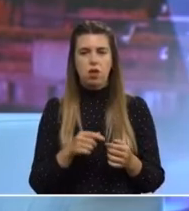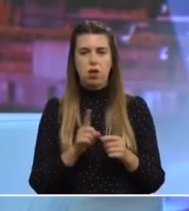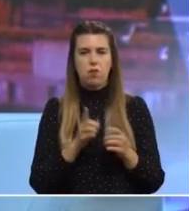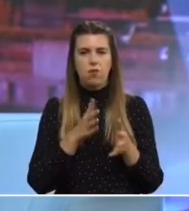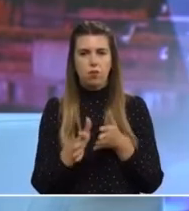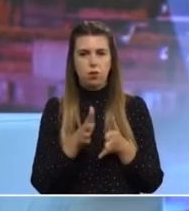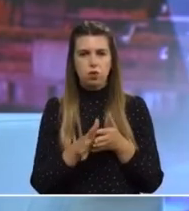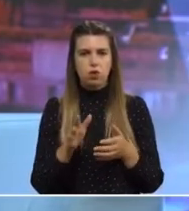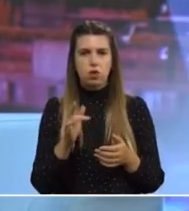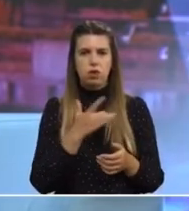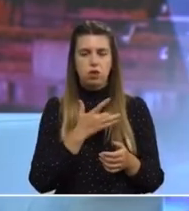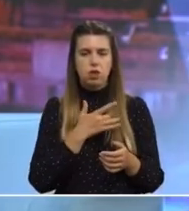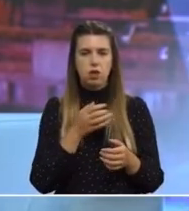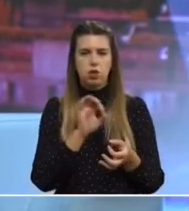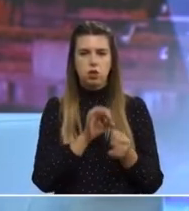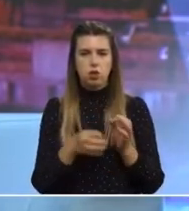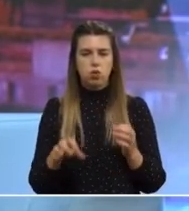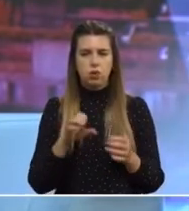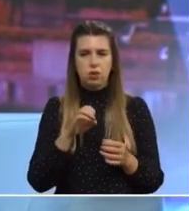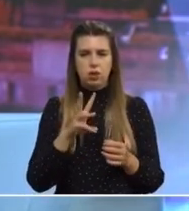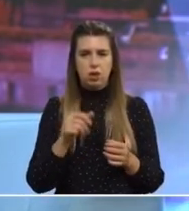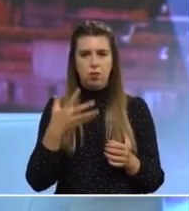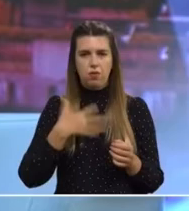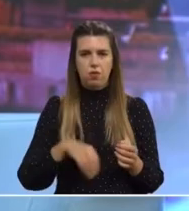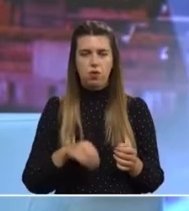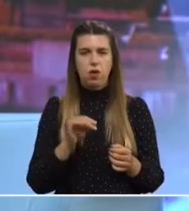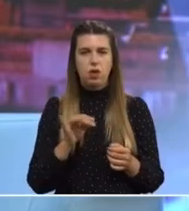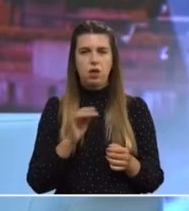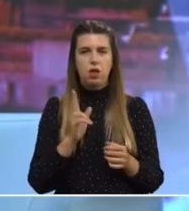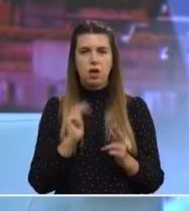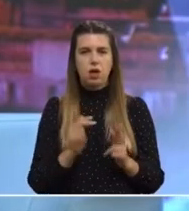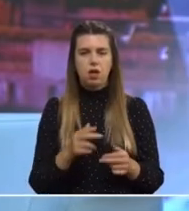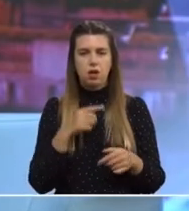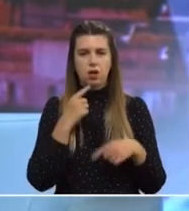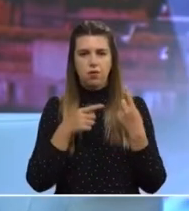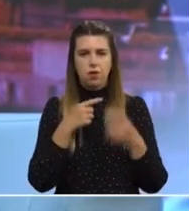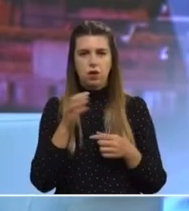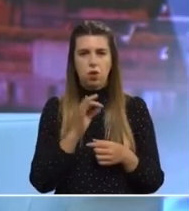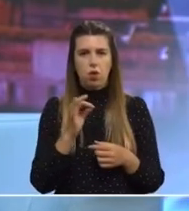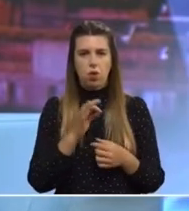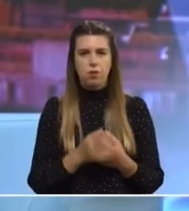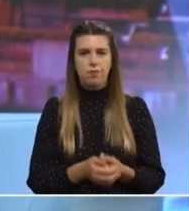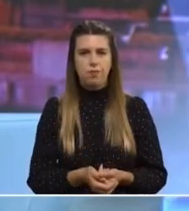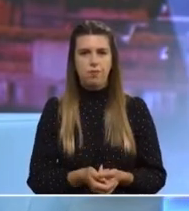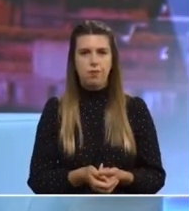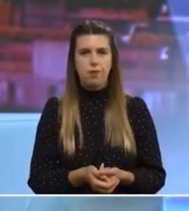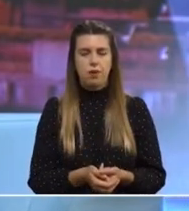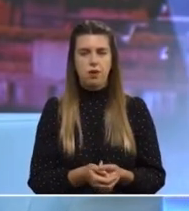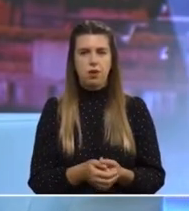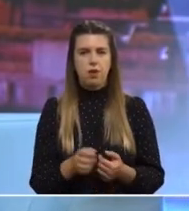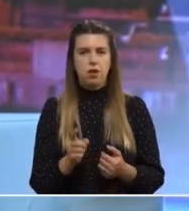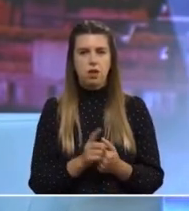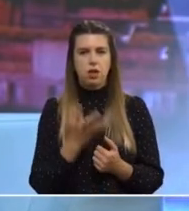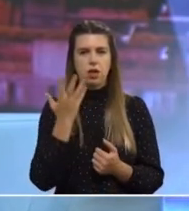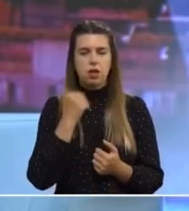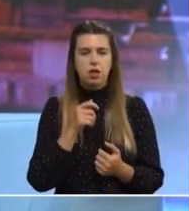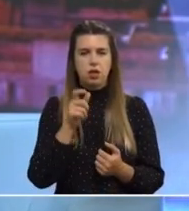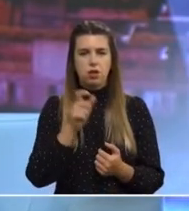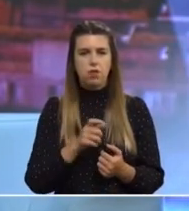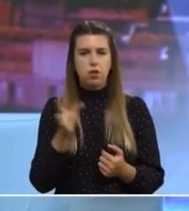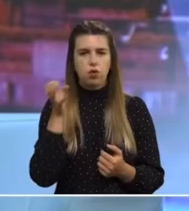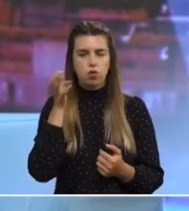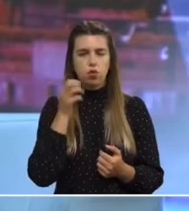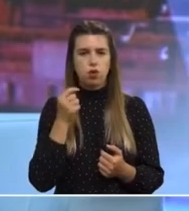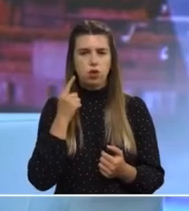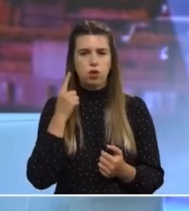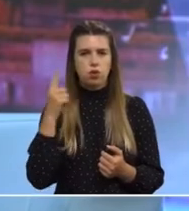это воздействует также на сердечно-сосудистую систему. Но а как, это, если говорить о эффекте, когда человек